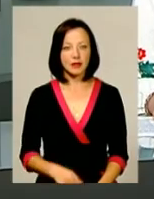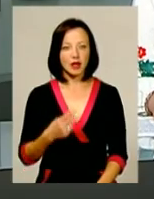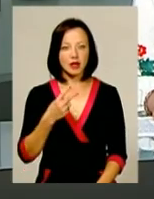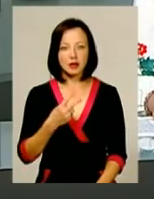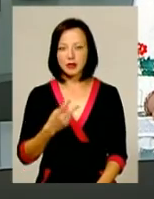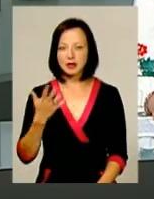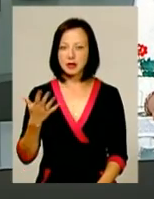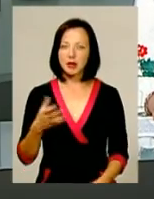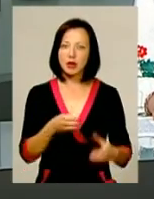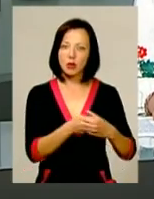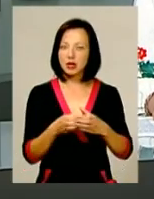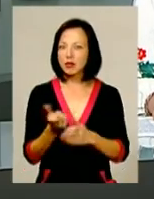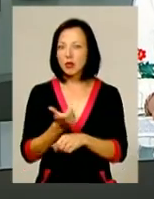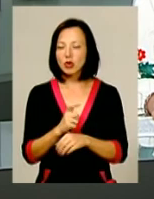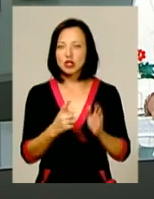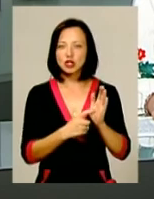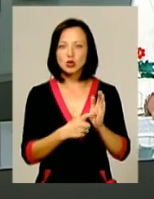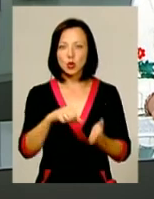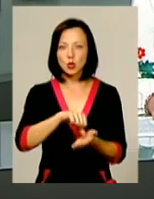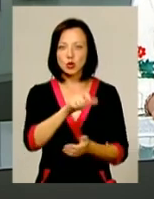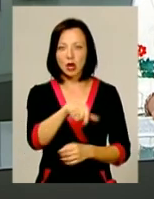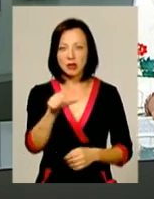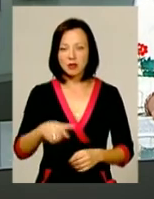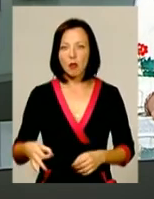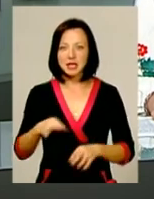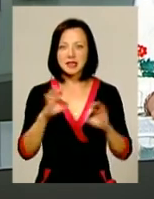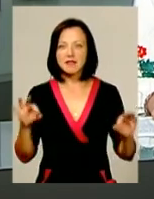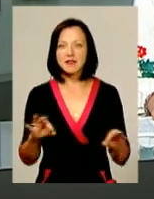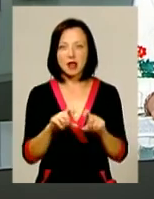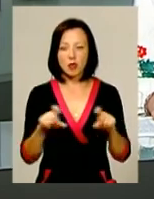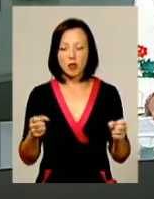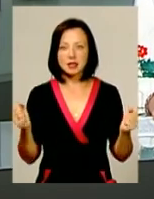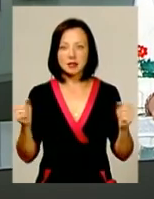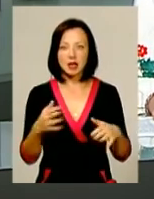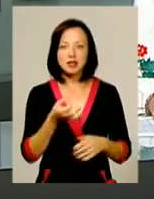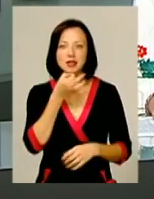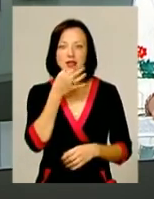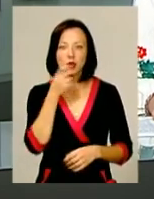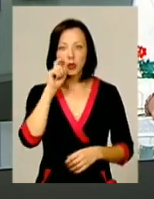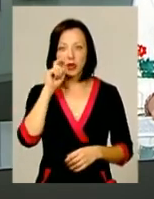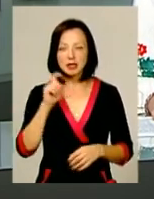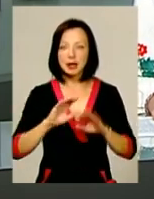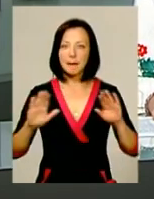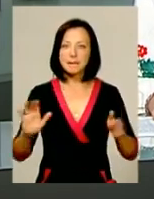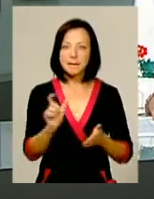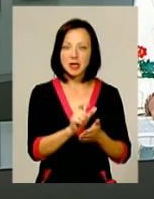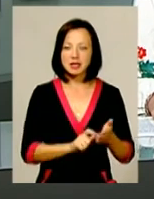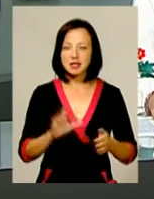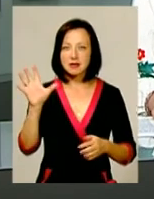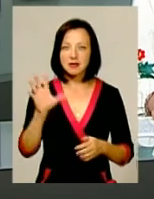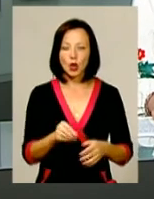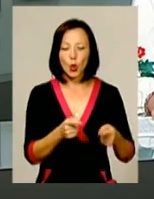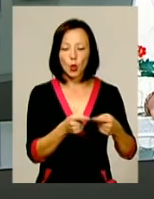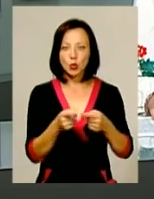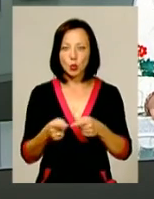...25 колективів та понад 600 учасників. В обласній філармонії зібрались цінителі української пісні з усіх куточків